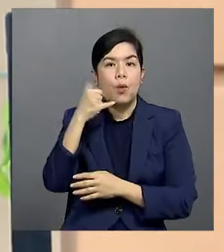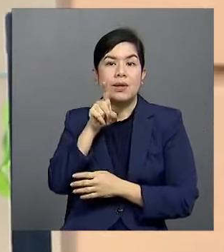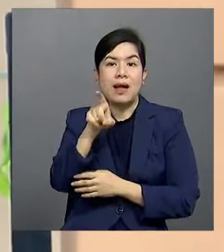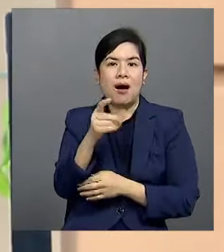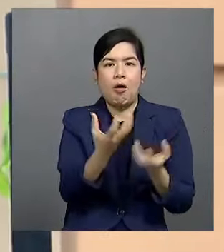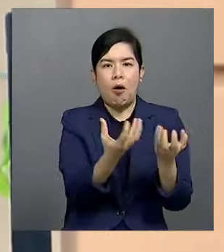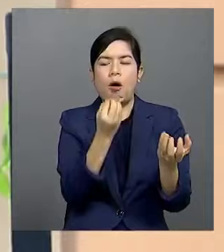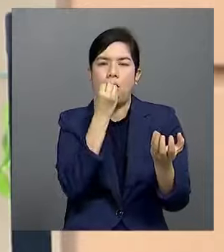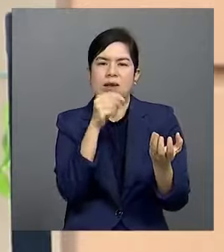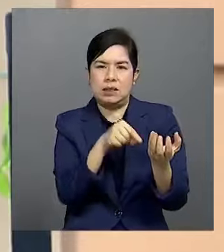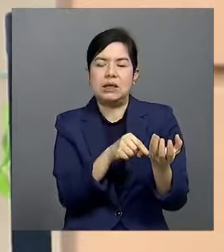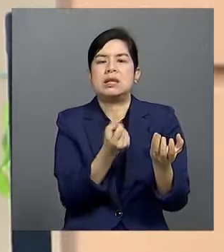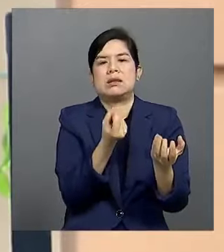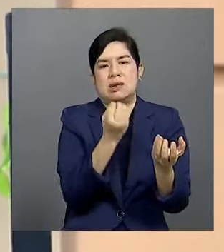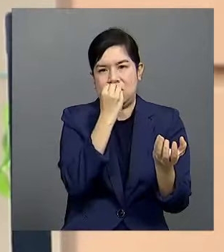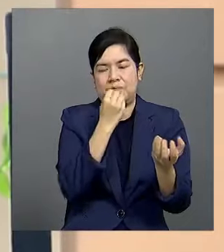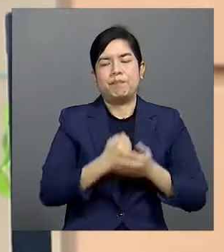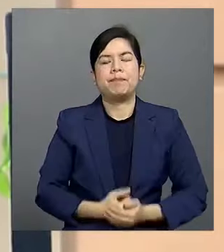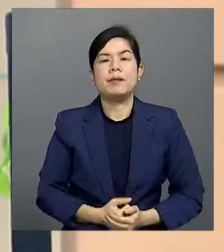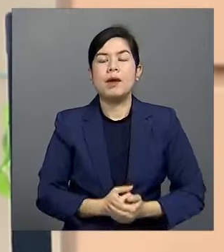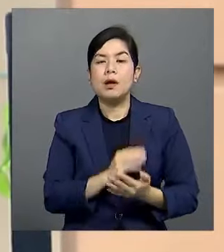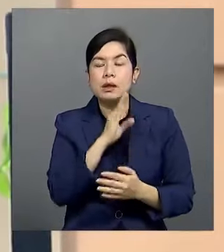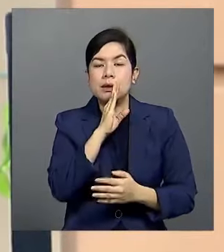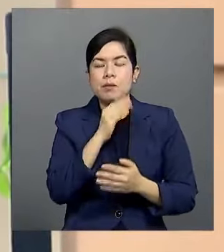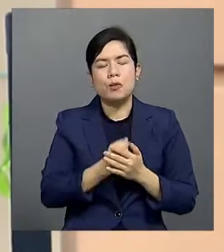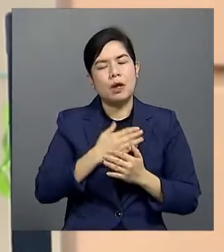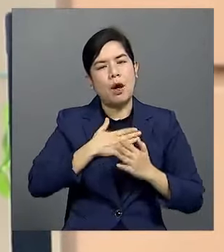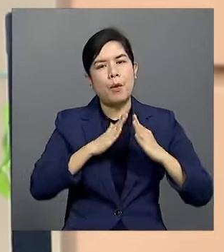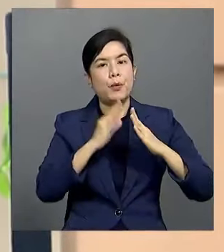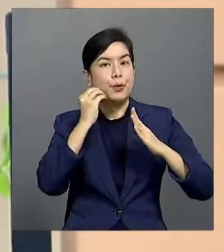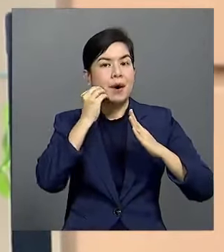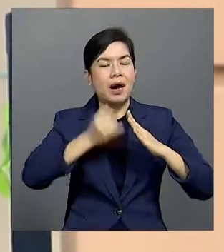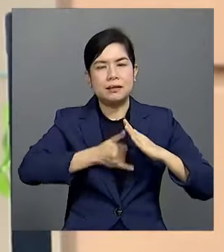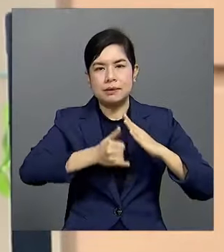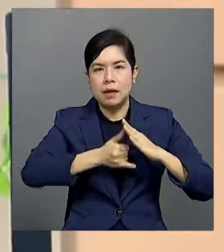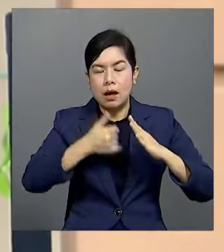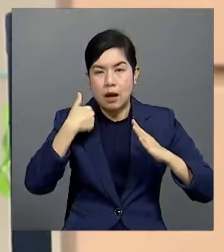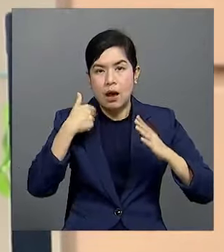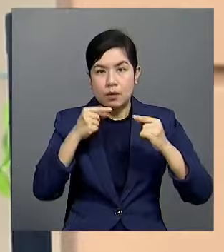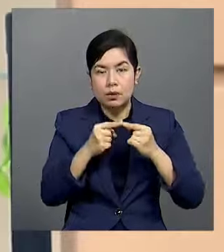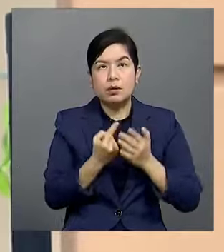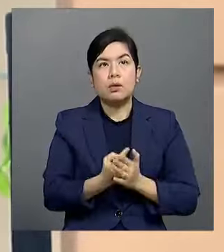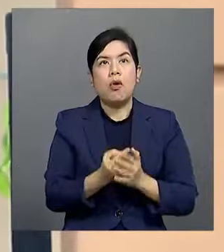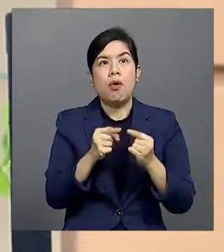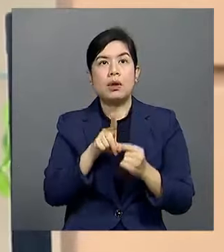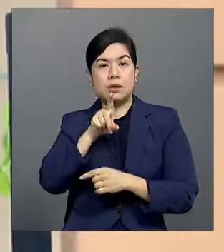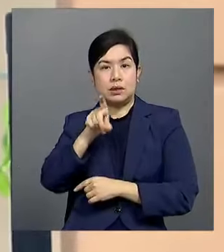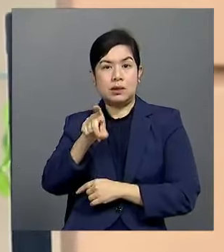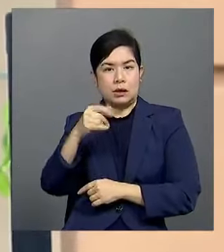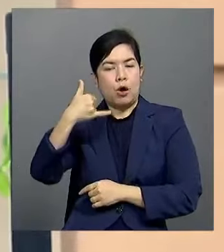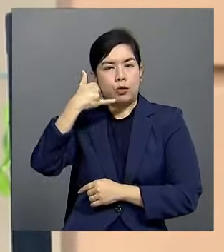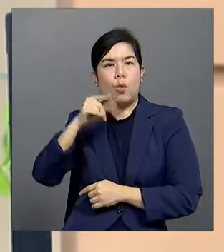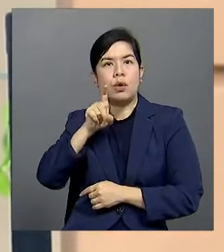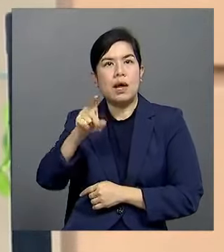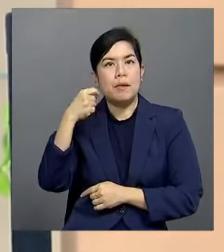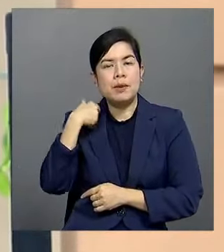องค่ะลองจินตนาการนะคะวันนี้ถ้าคุณผู้ชมอยู่บ้านเหมือนเป้แบบนี้เราสั่งอาหาร1ถุงประกอบไปด้วยอะไรบ้างนี่เลยค่ะถุงพลาสติก